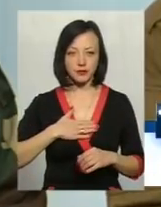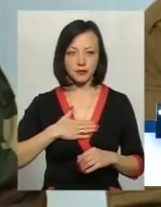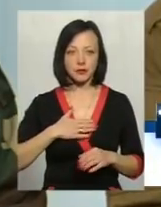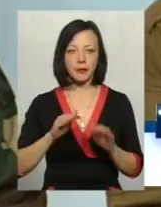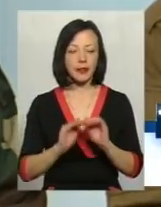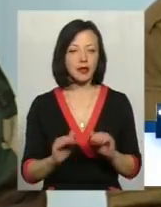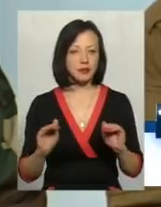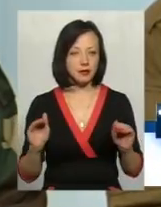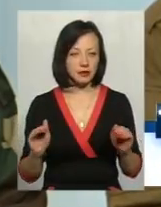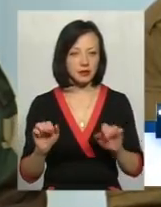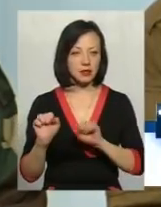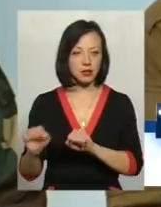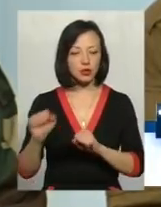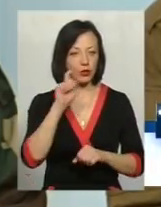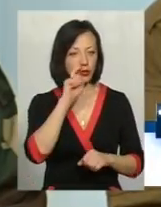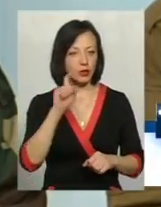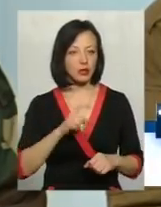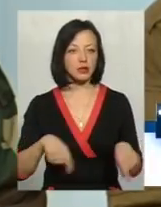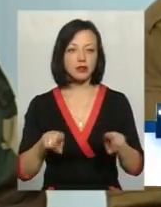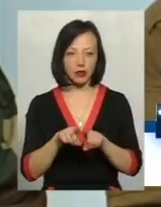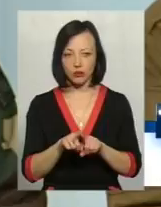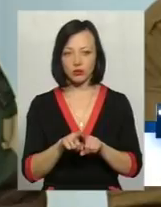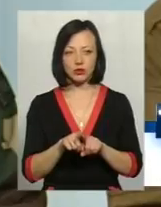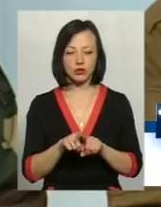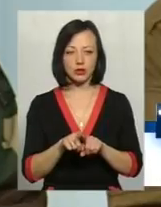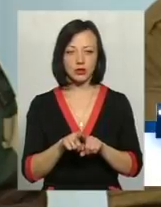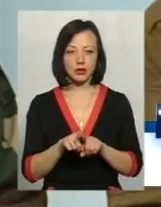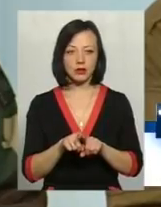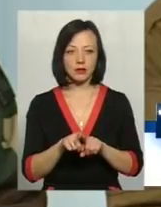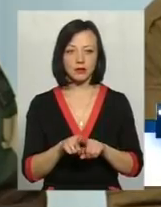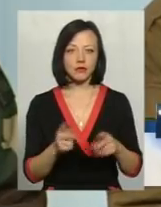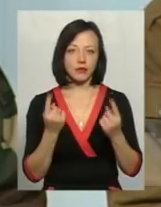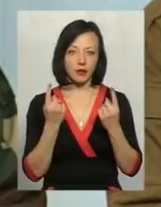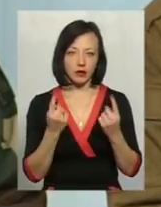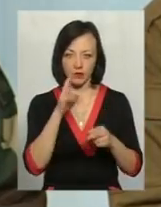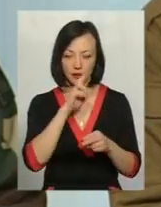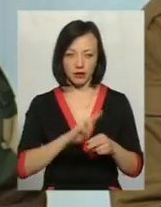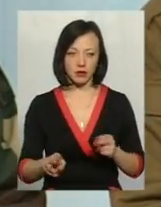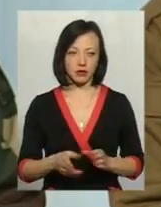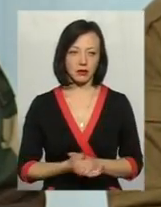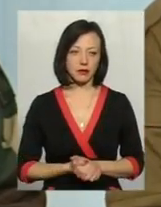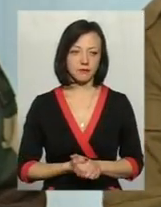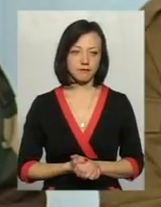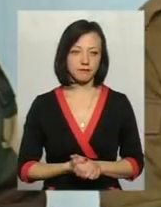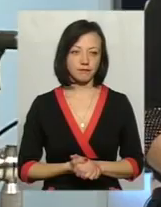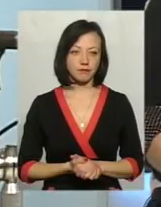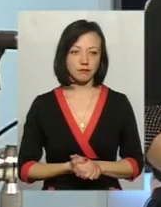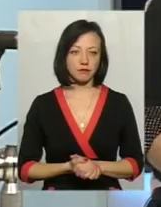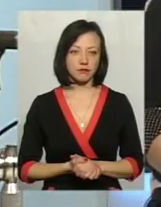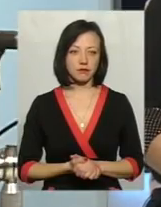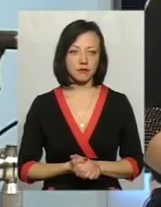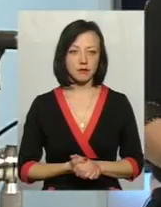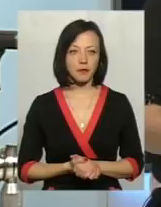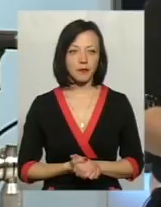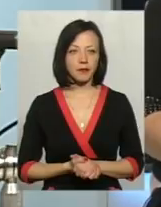діти, можна сказати, захищають нашу Україну. Також не дуже говірки. Я вважаю так. Я вас